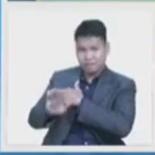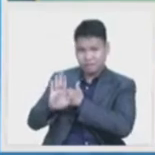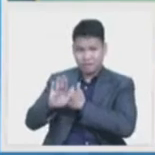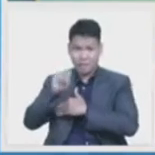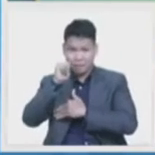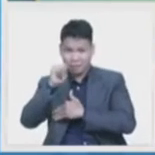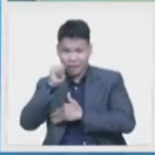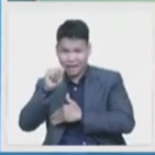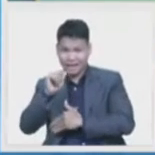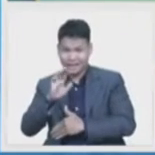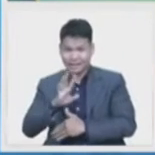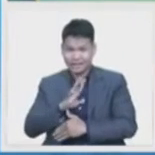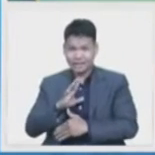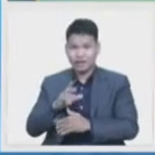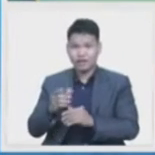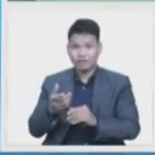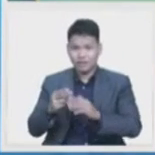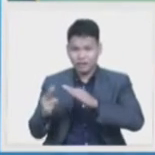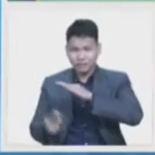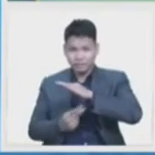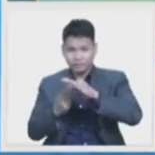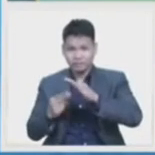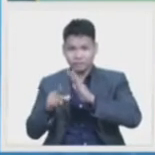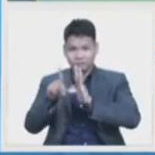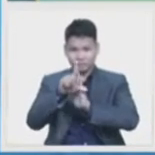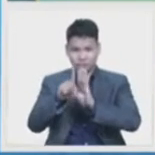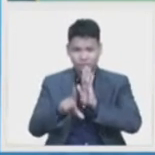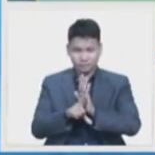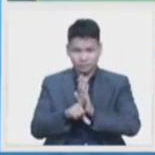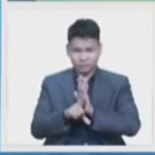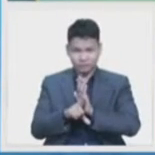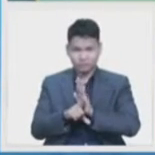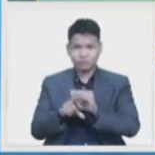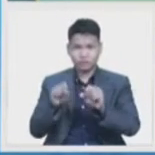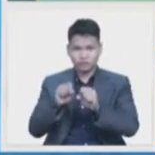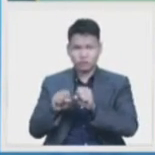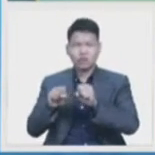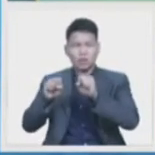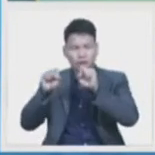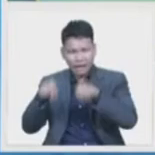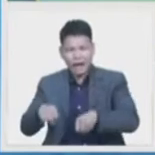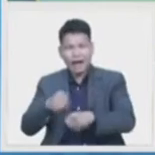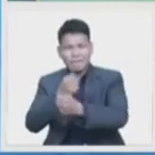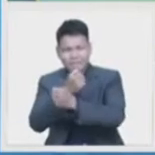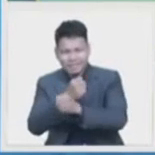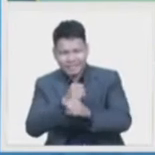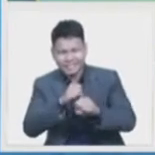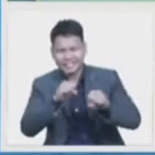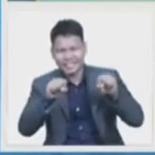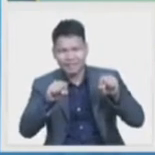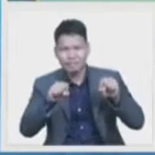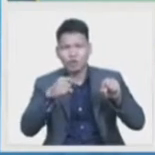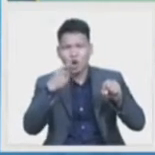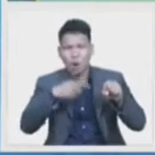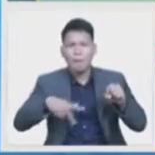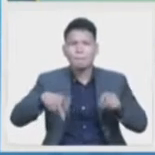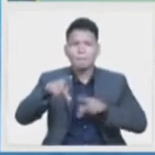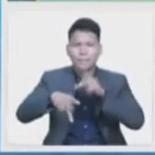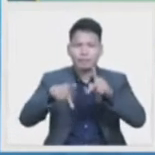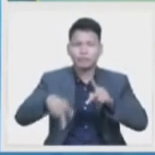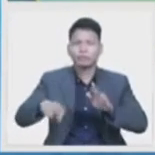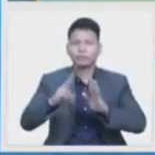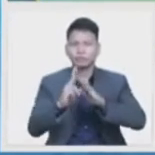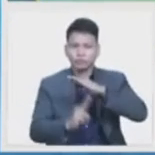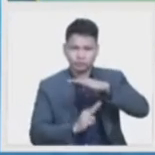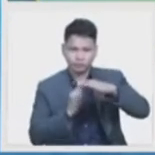kasuguan. Huwag tungod ni ini aron sa pagtubos sa mga na ilalom sa kasuguan.